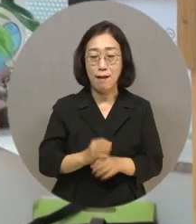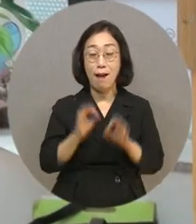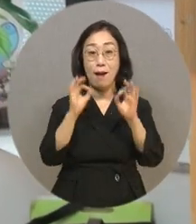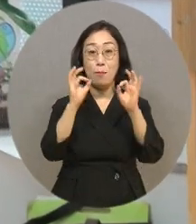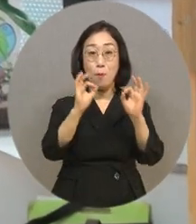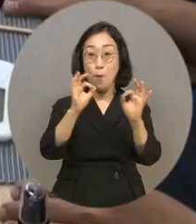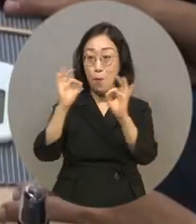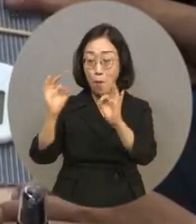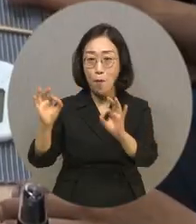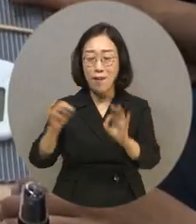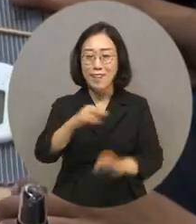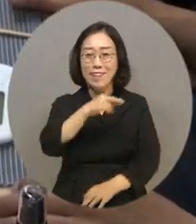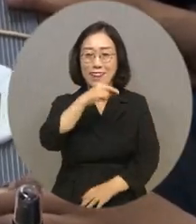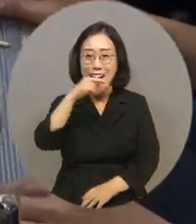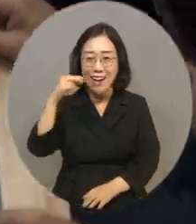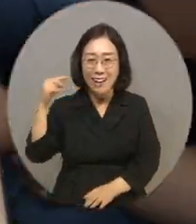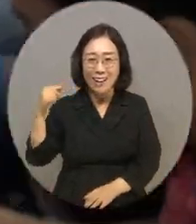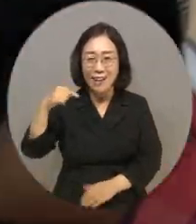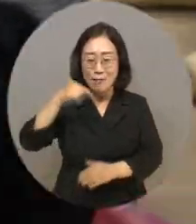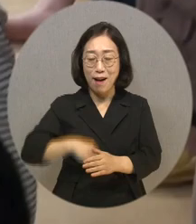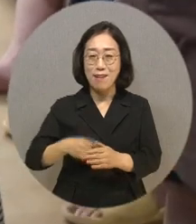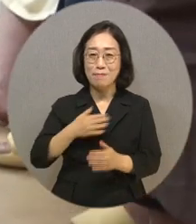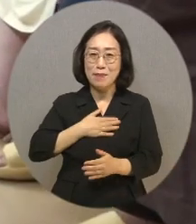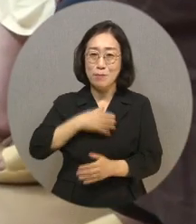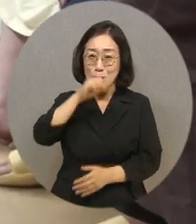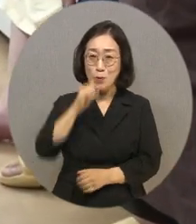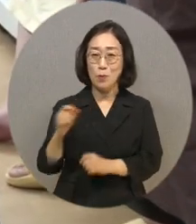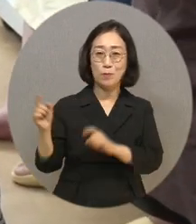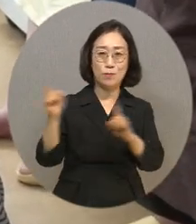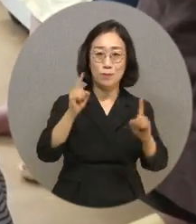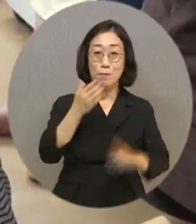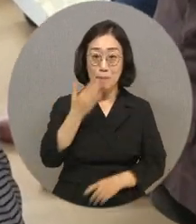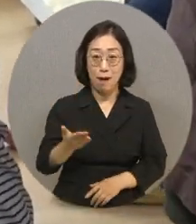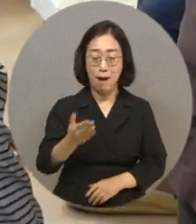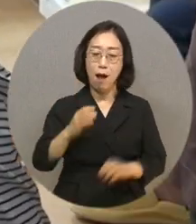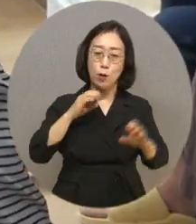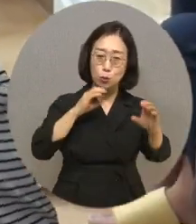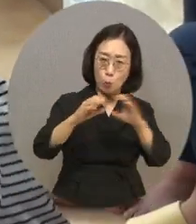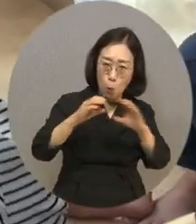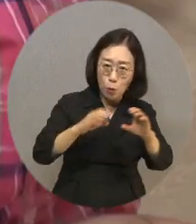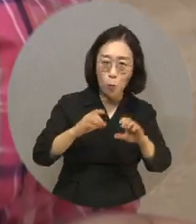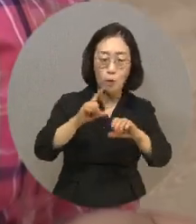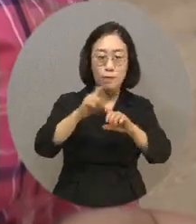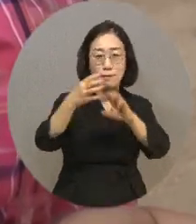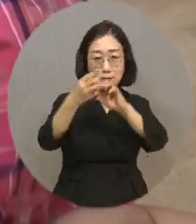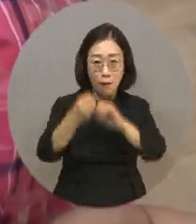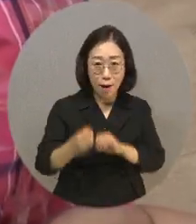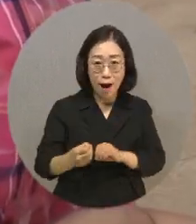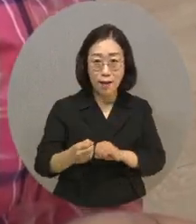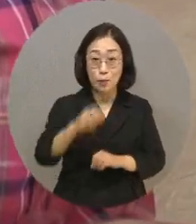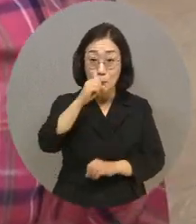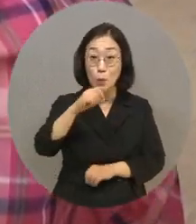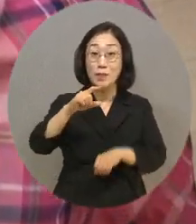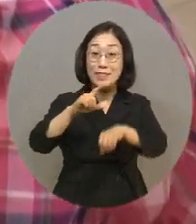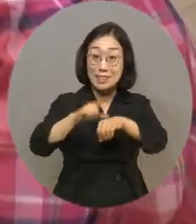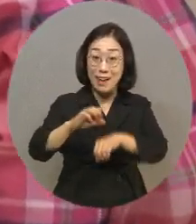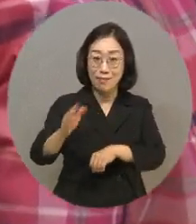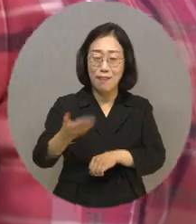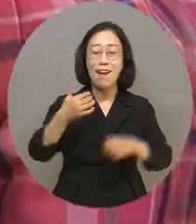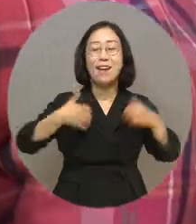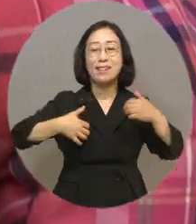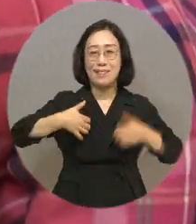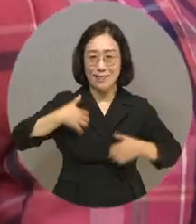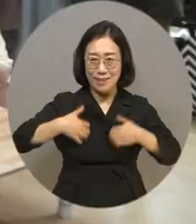있어도 그 향기로 힐링이 되는 시간, 지원자들과 함께 소통하며 보내는 시간, 그 자체가